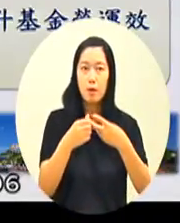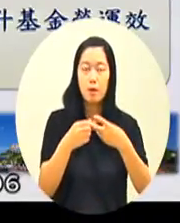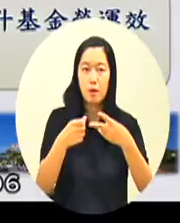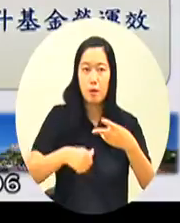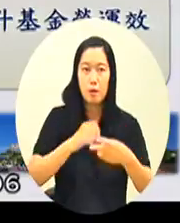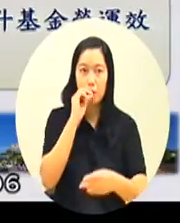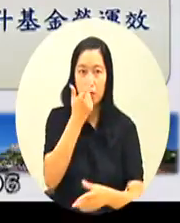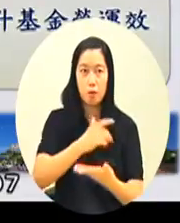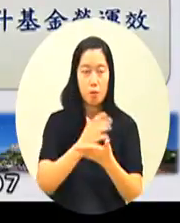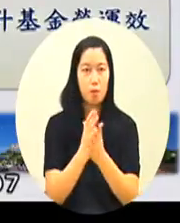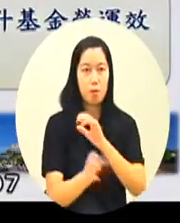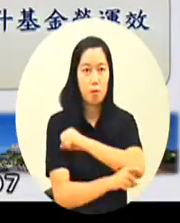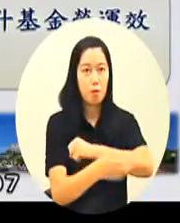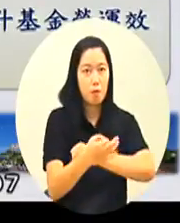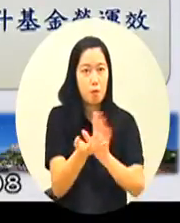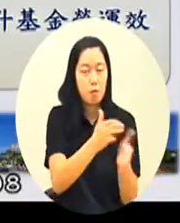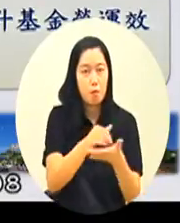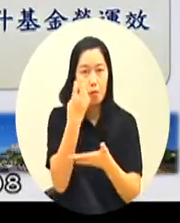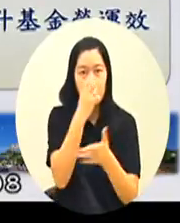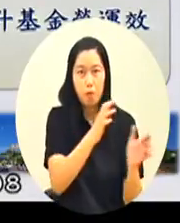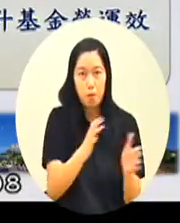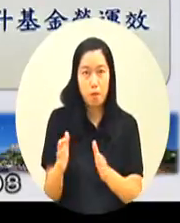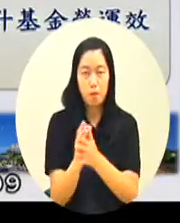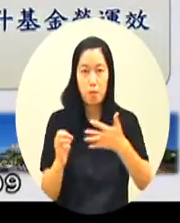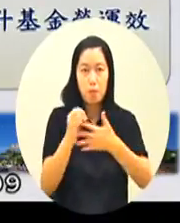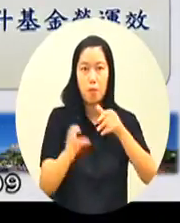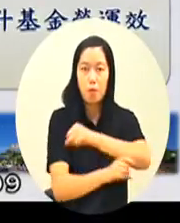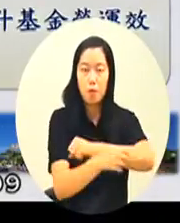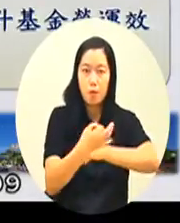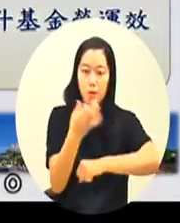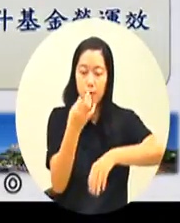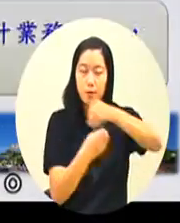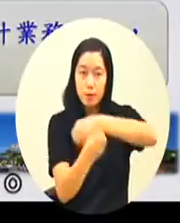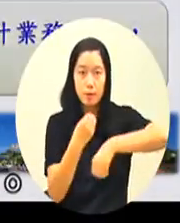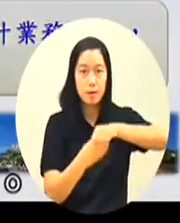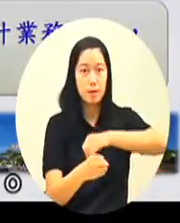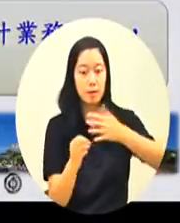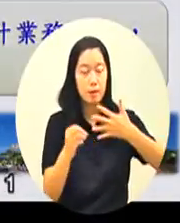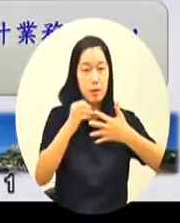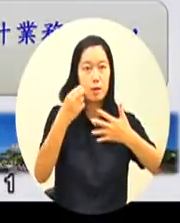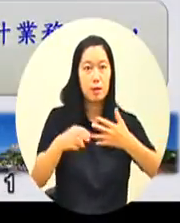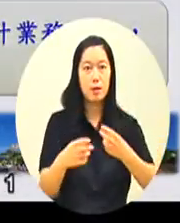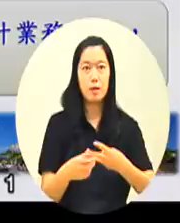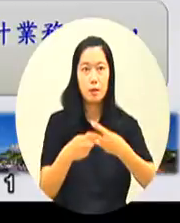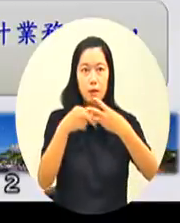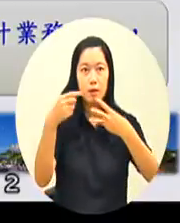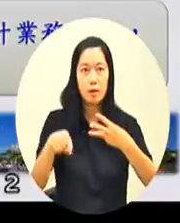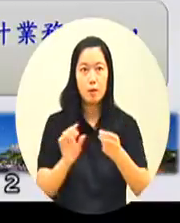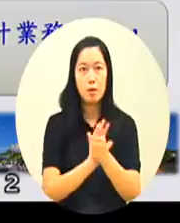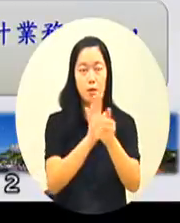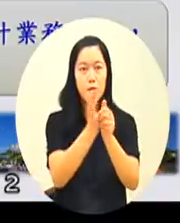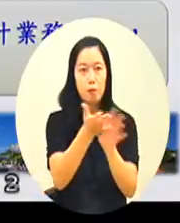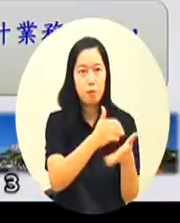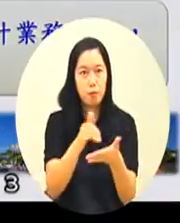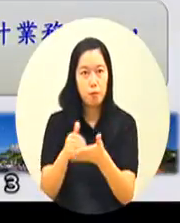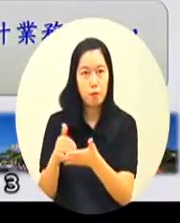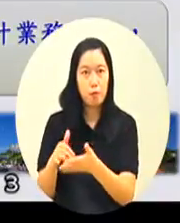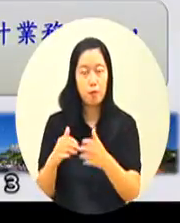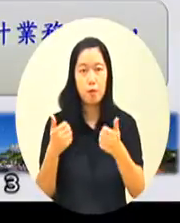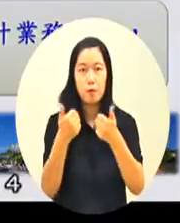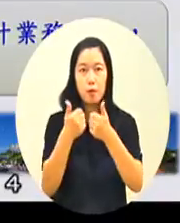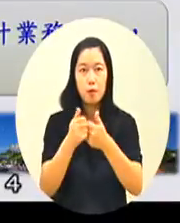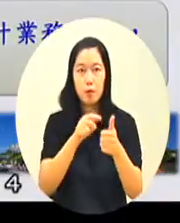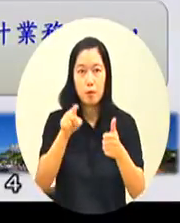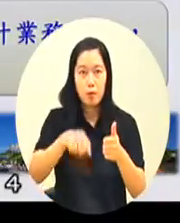特种基金预算管理，提升基金营运的效能。第三个是更续推动预算会计资讯系统的更